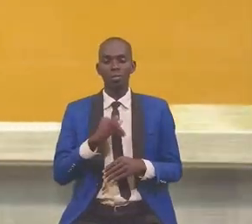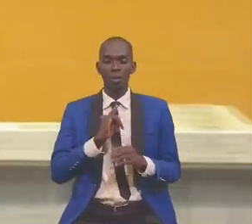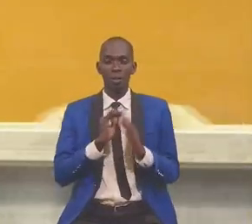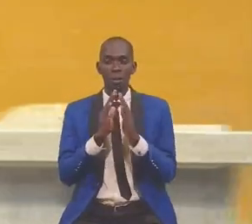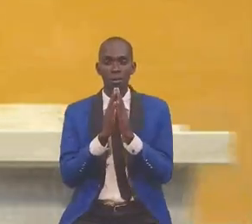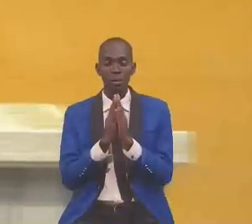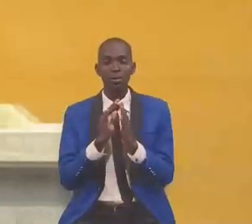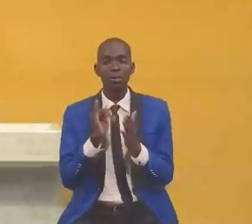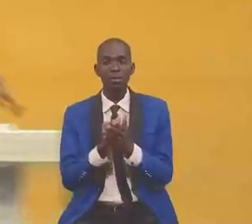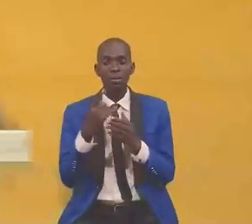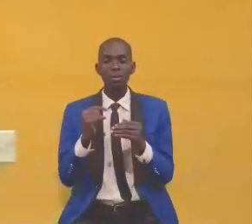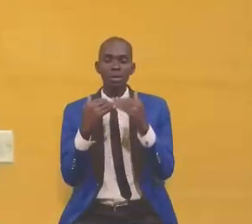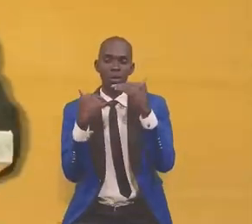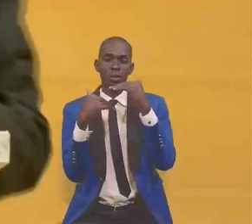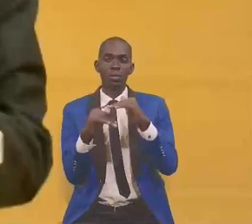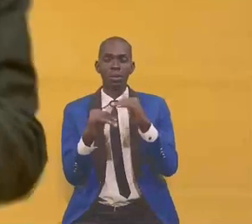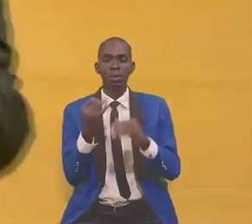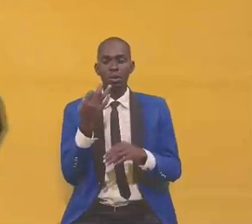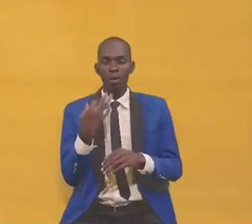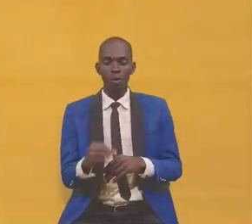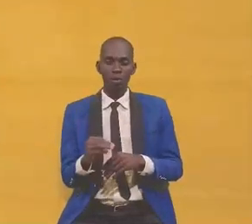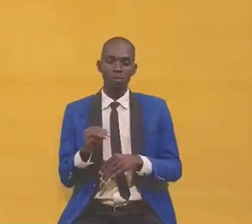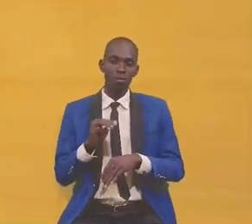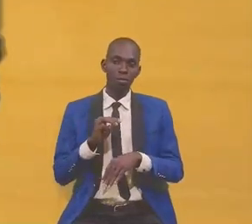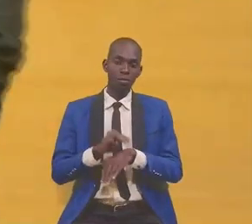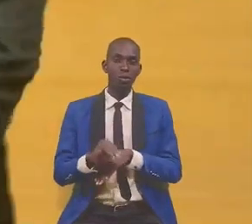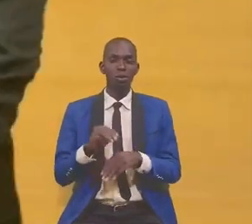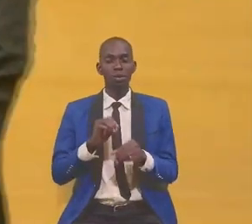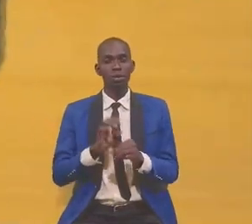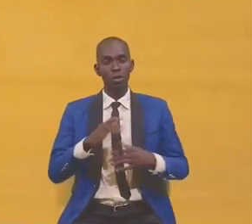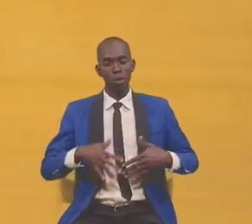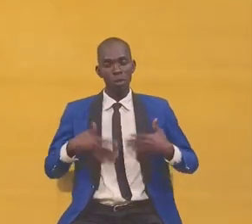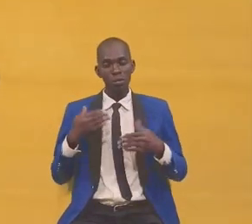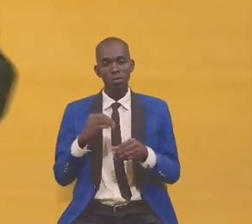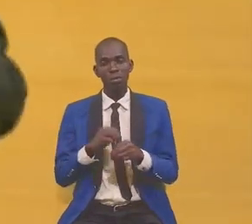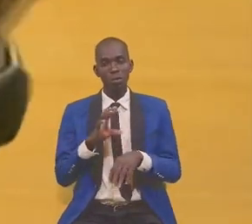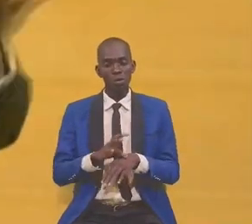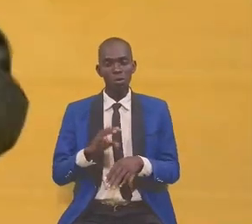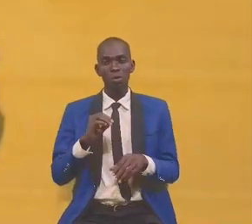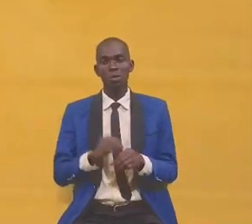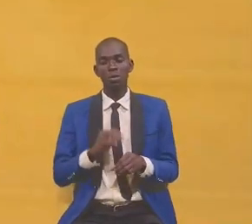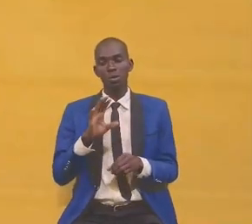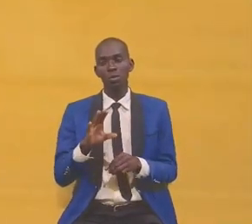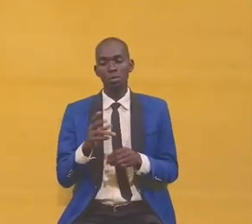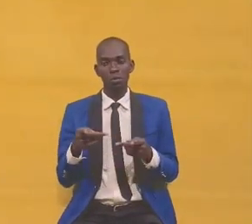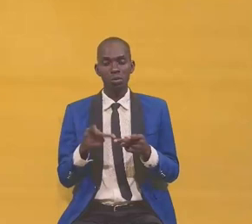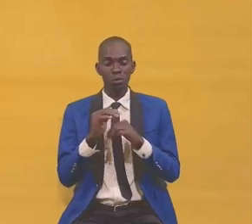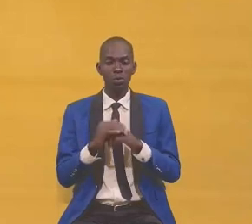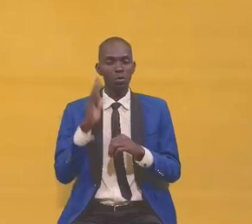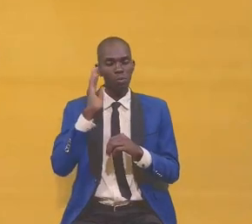Élargir les limites du ministère dans ta vie, dans ton église, dans ton ministère, seront élargies au nom de